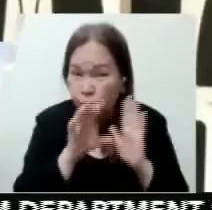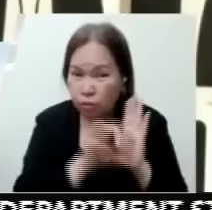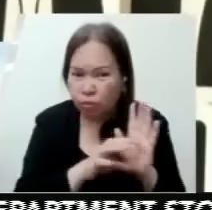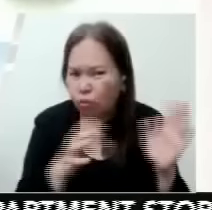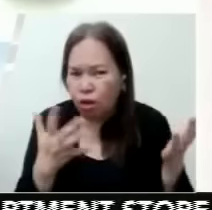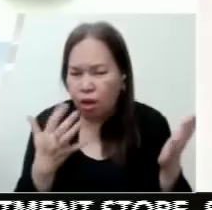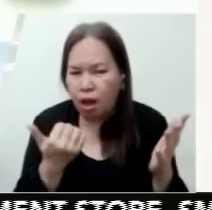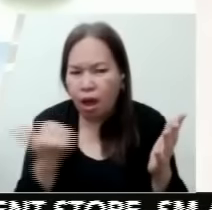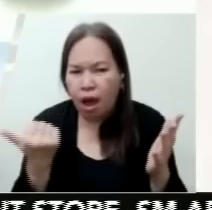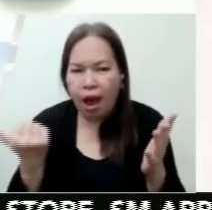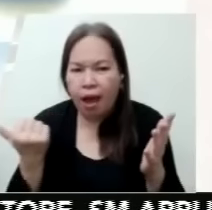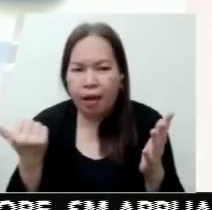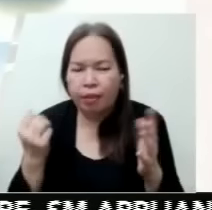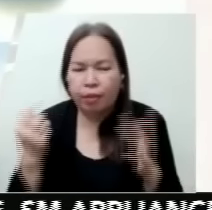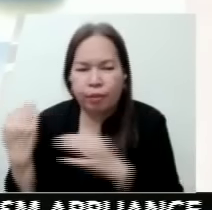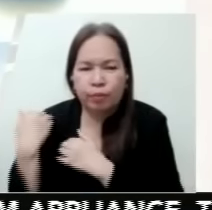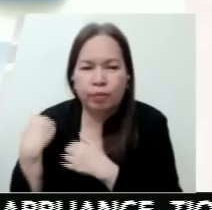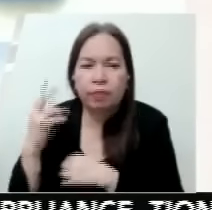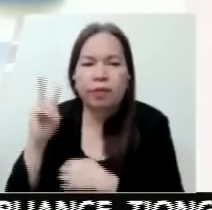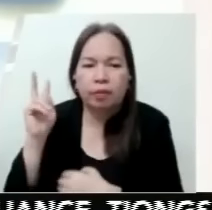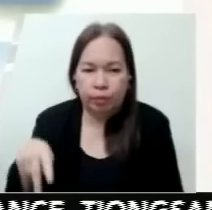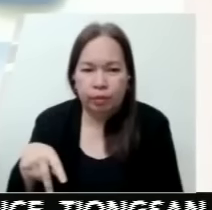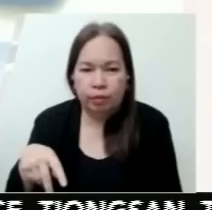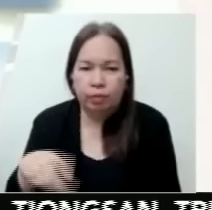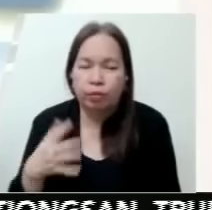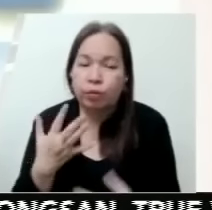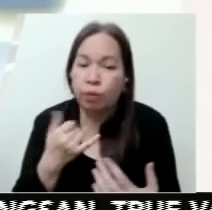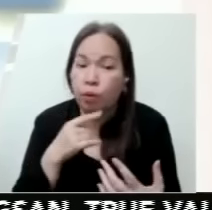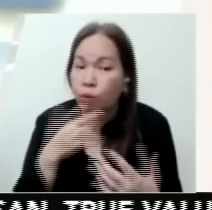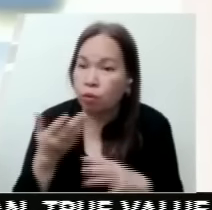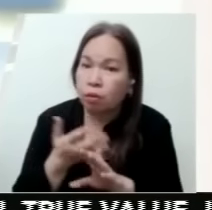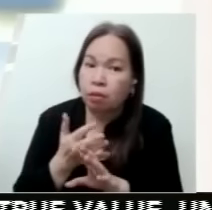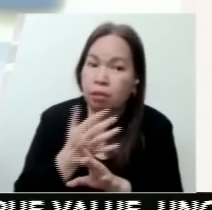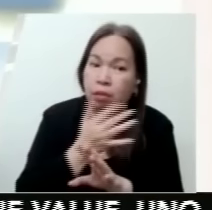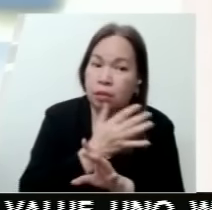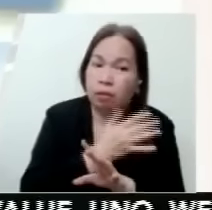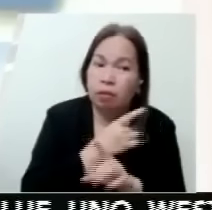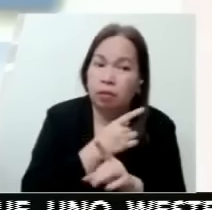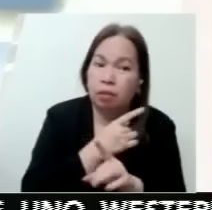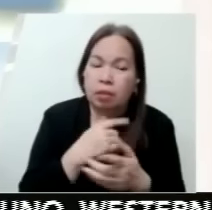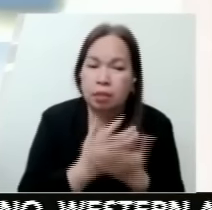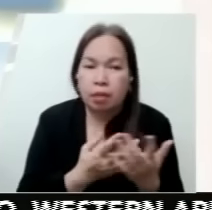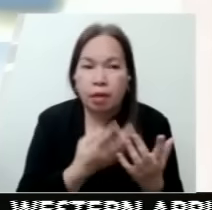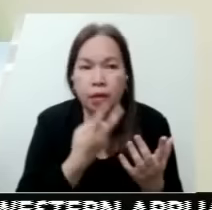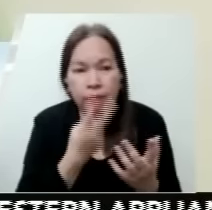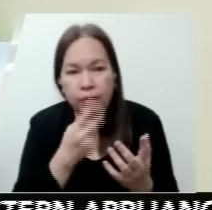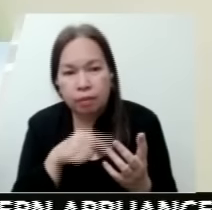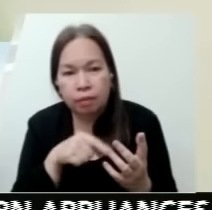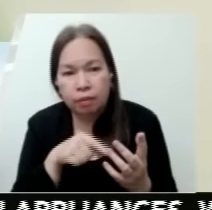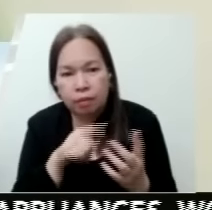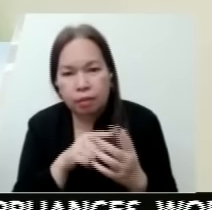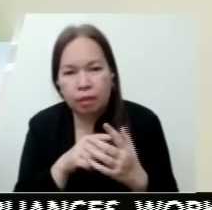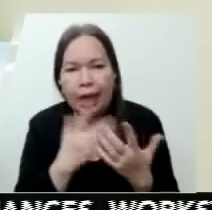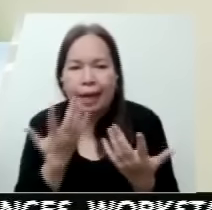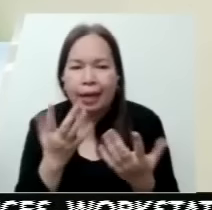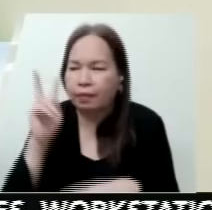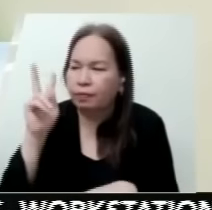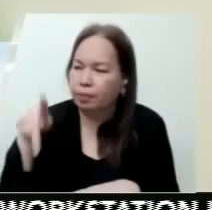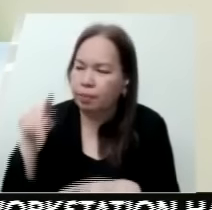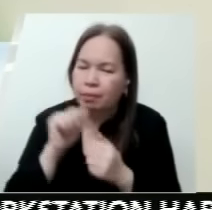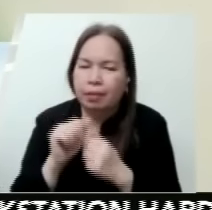vice president. Kaya naman, sa mga nagdaang taon, may mga tumuring sa posisyon bilang spare tire. Pero ayon sa